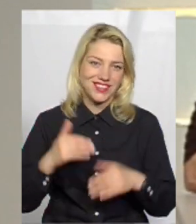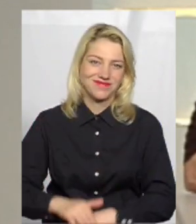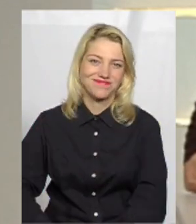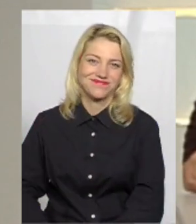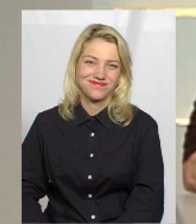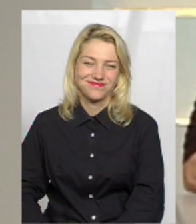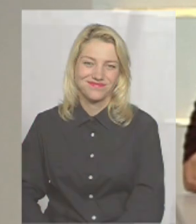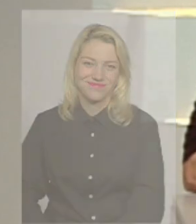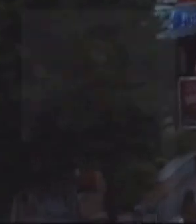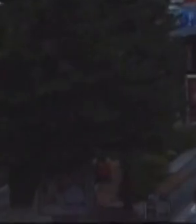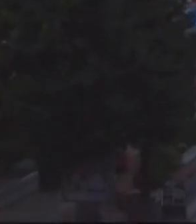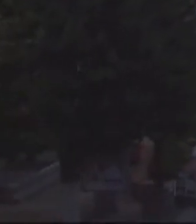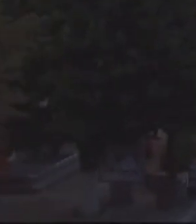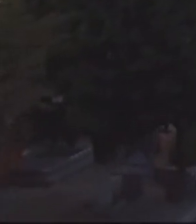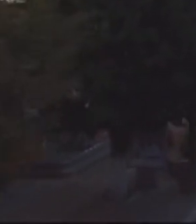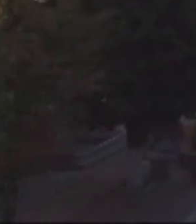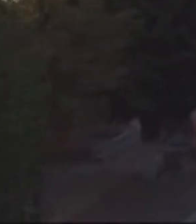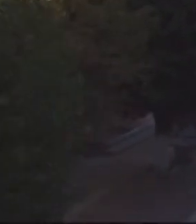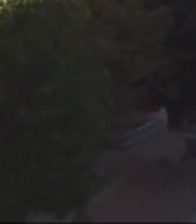Дякую.